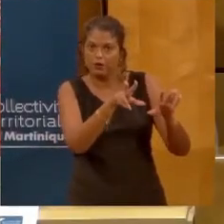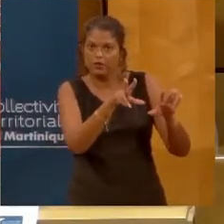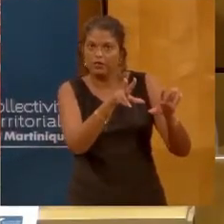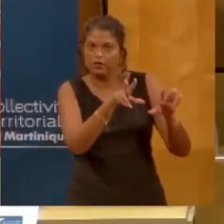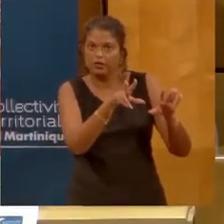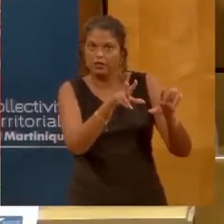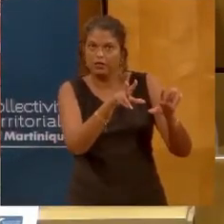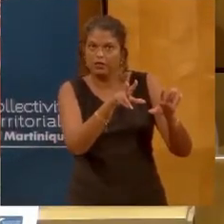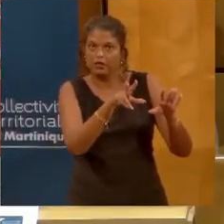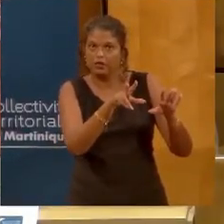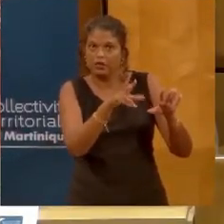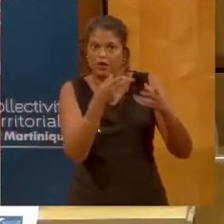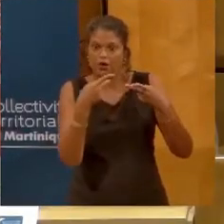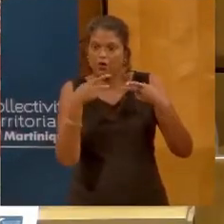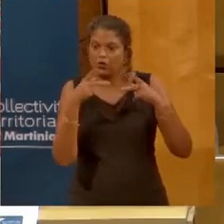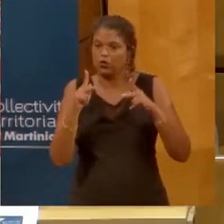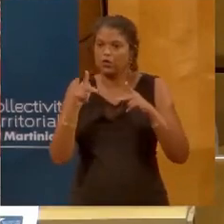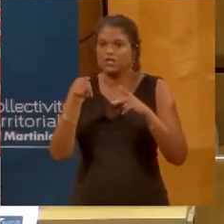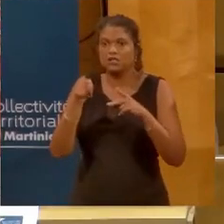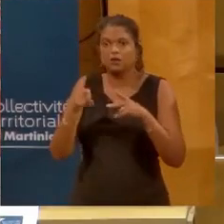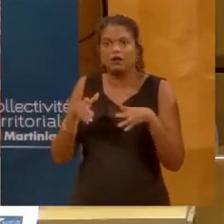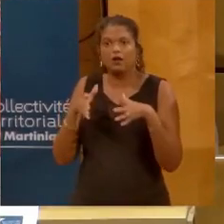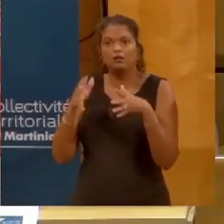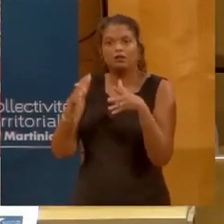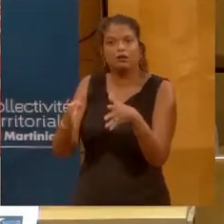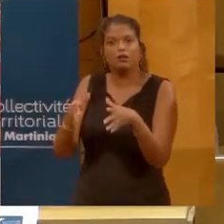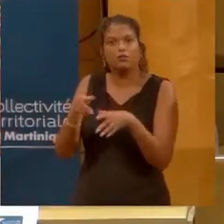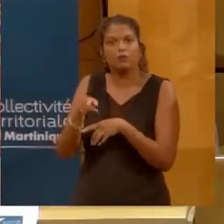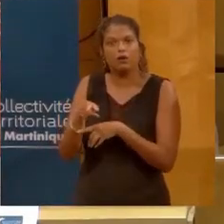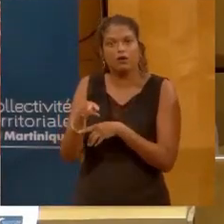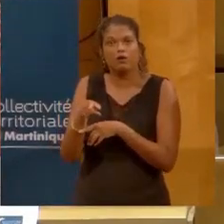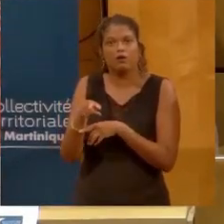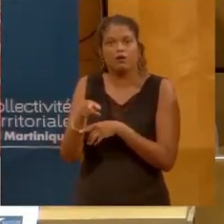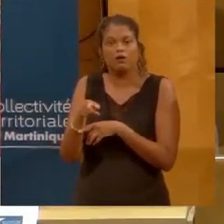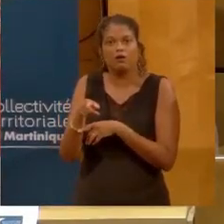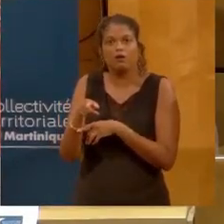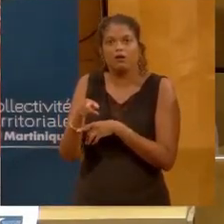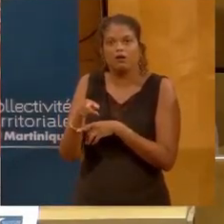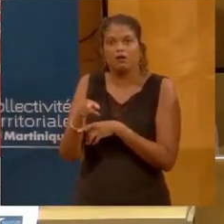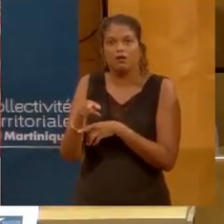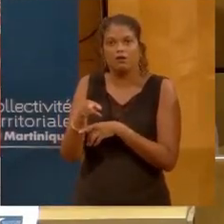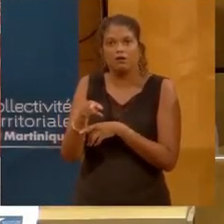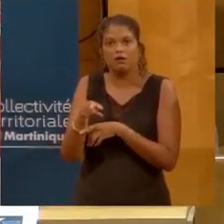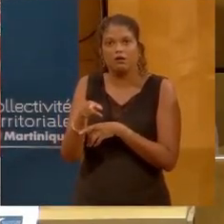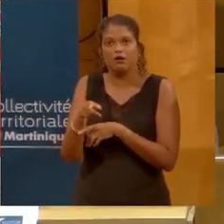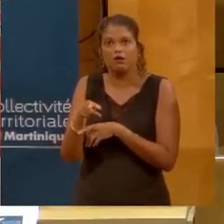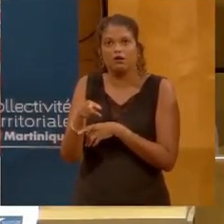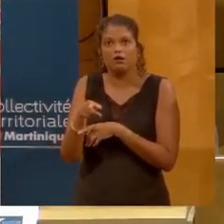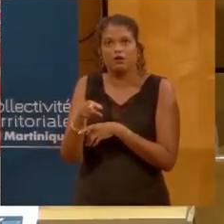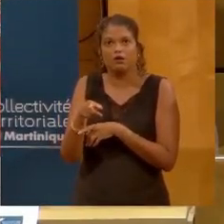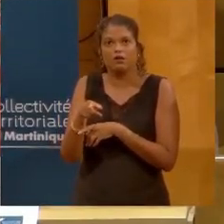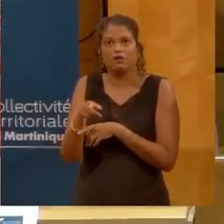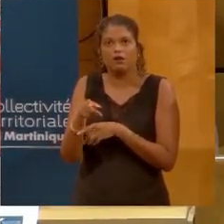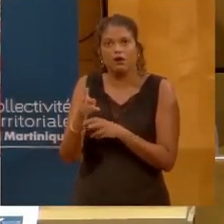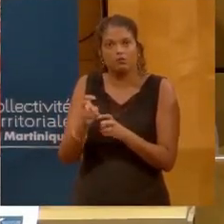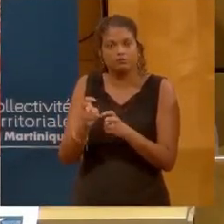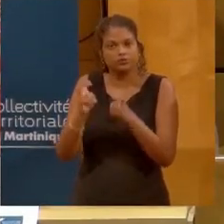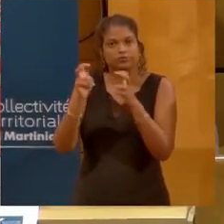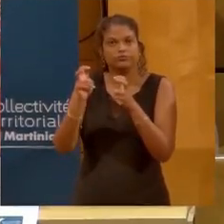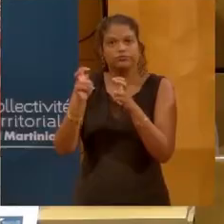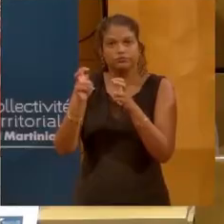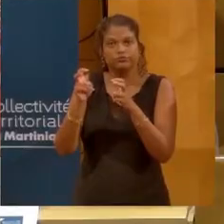Les autorisations d'engagement que vous avez annoncées, mais ça a été repris tout à l'heure par le rapporteur, et une augmentation